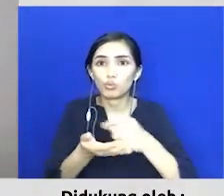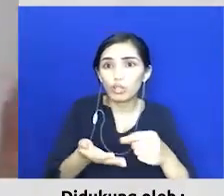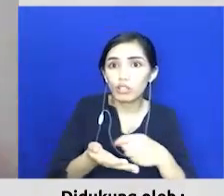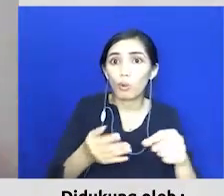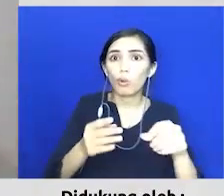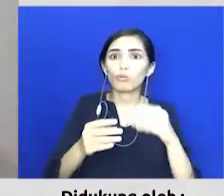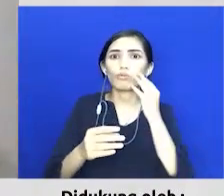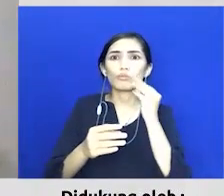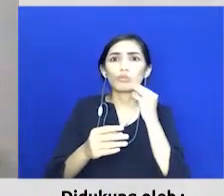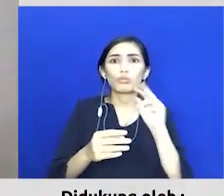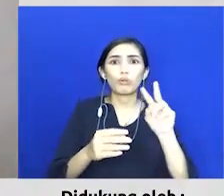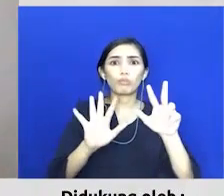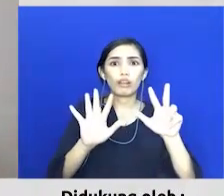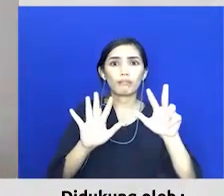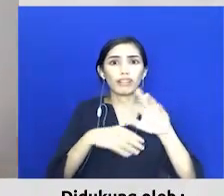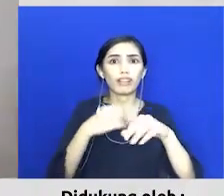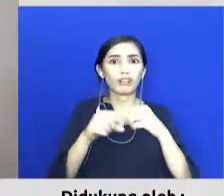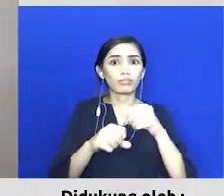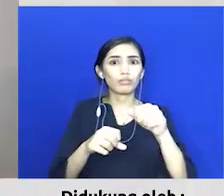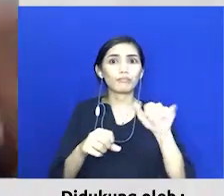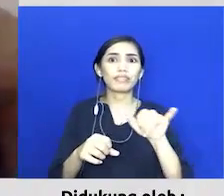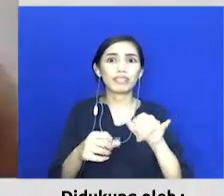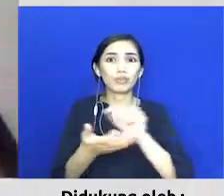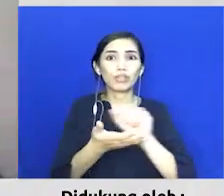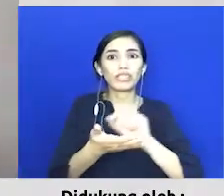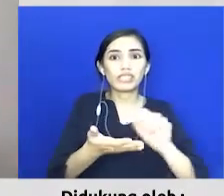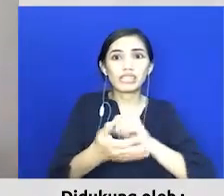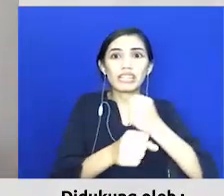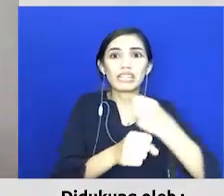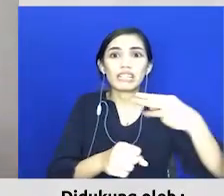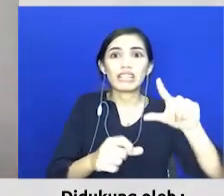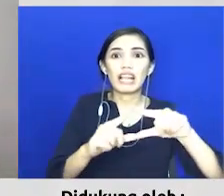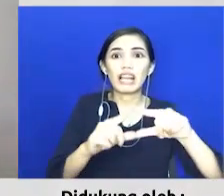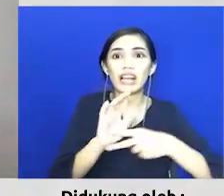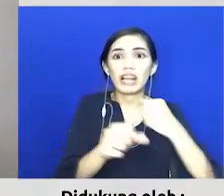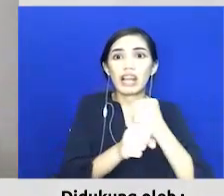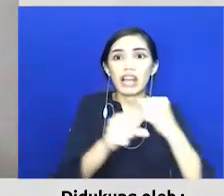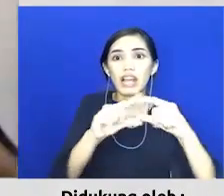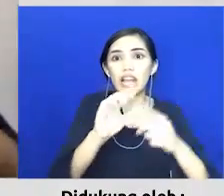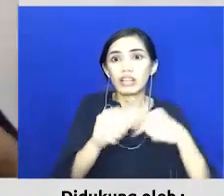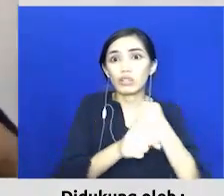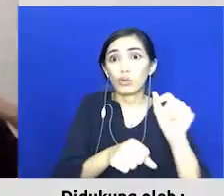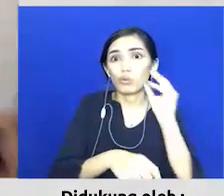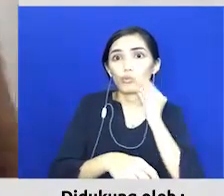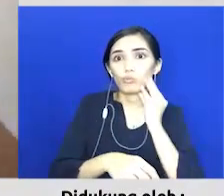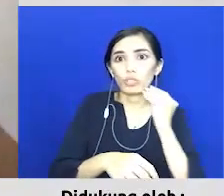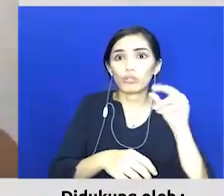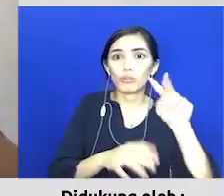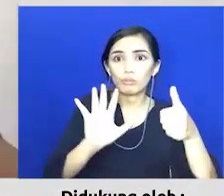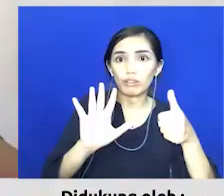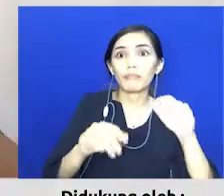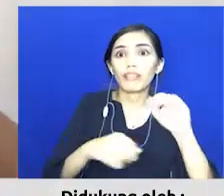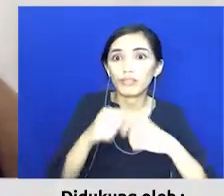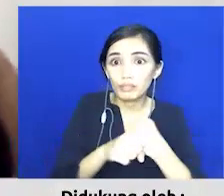Ya Pak Alwi Dahlan juga mulai karir masih muda banget gitu. Jadi memang pada masa itu tuh kita memang sedang terterpa dengan berbagai